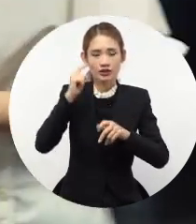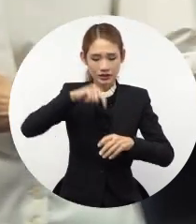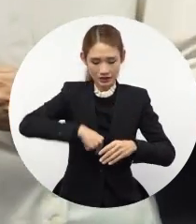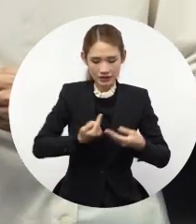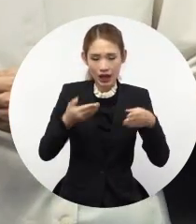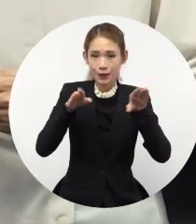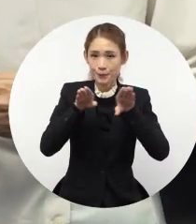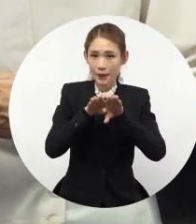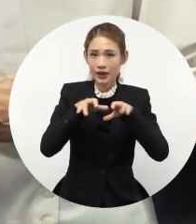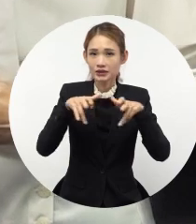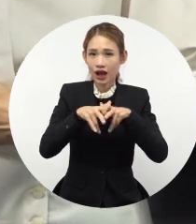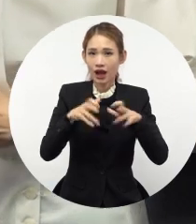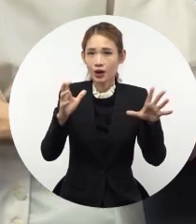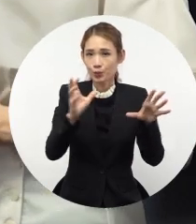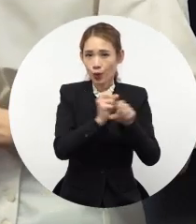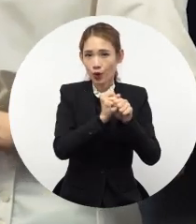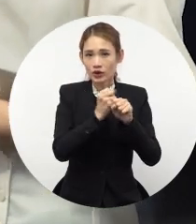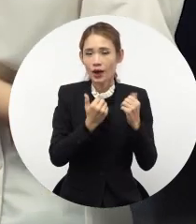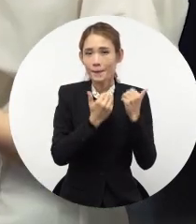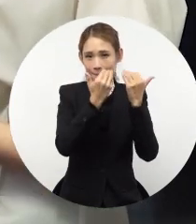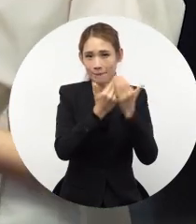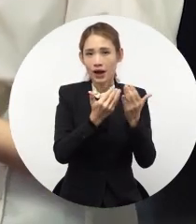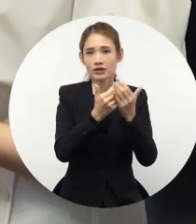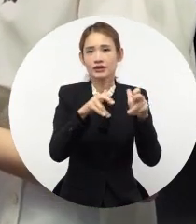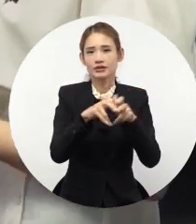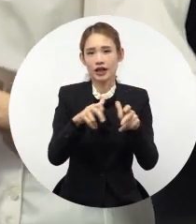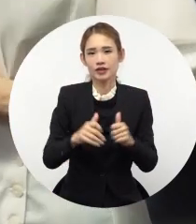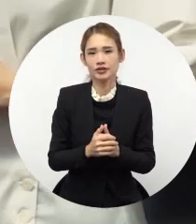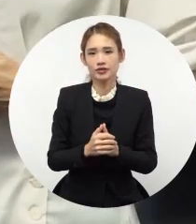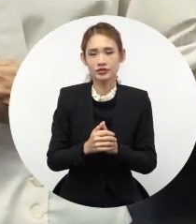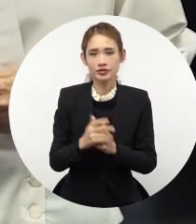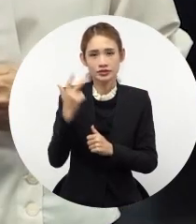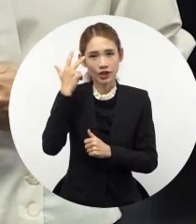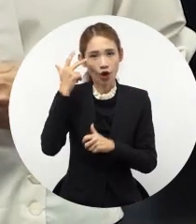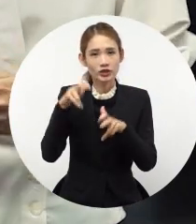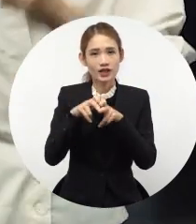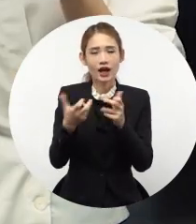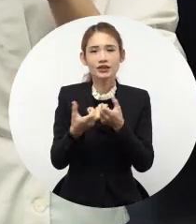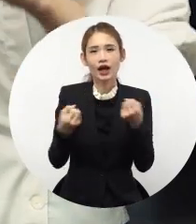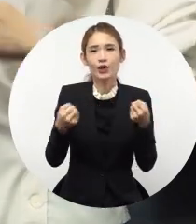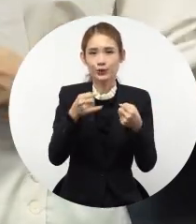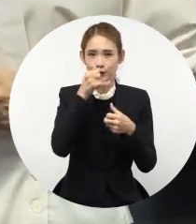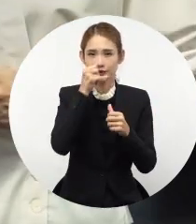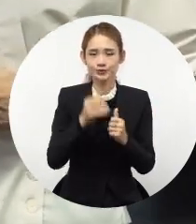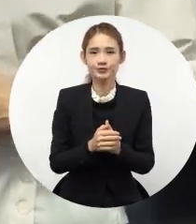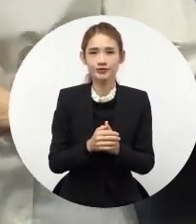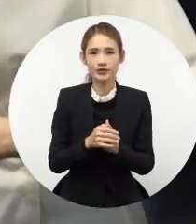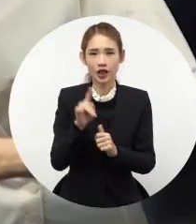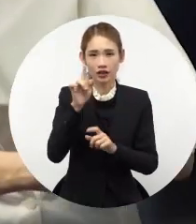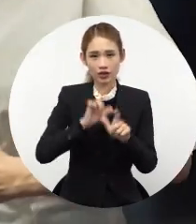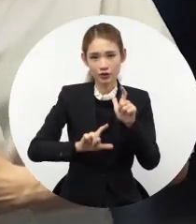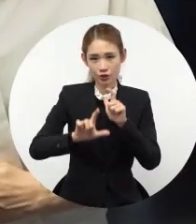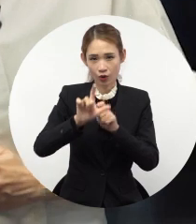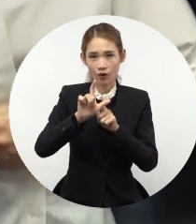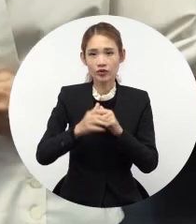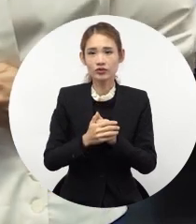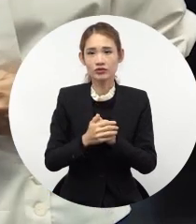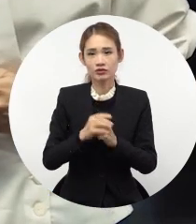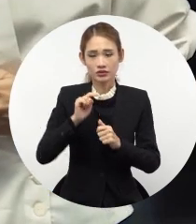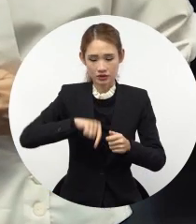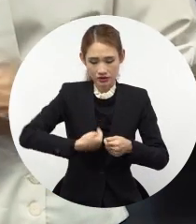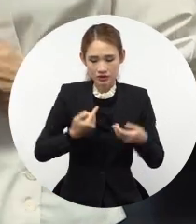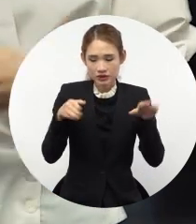포괄해서 발달 장애라고 부르기도 하죠. 그리고 정신 장애가 있습니다. 여기서 한 가지,